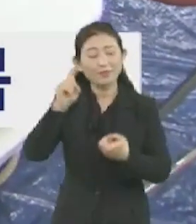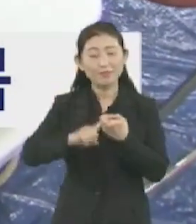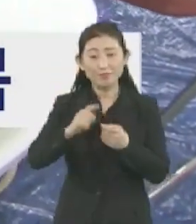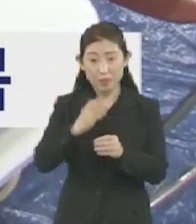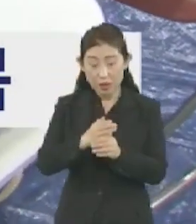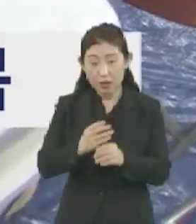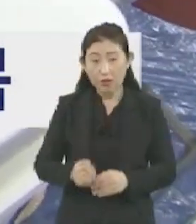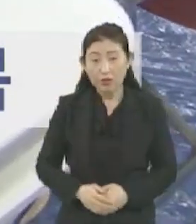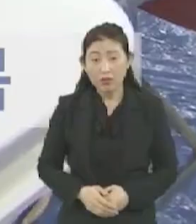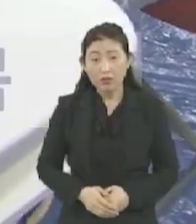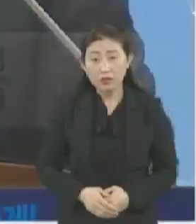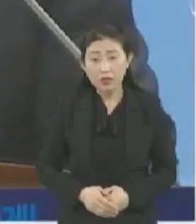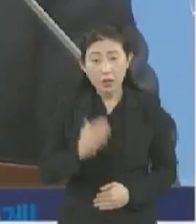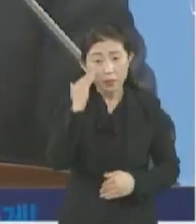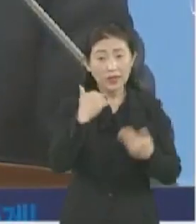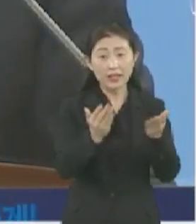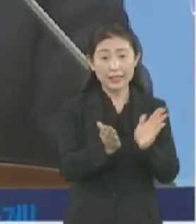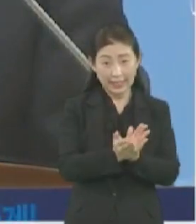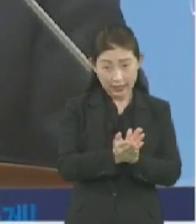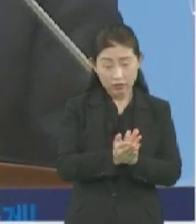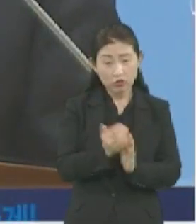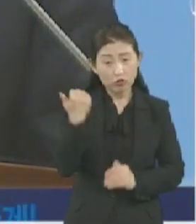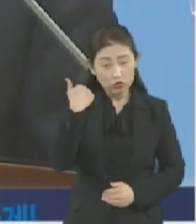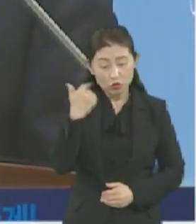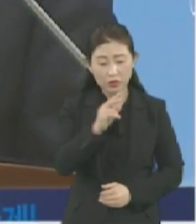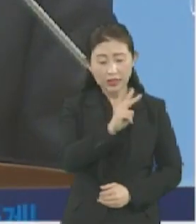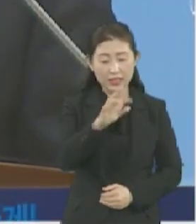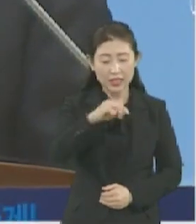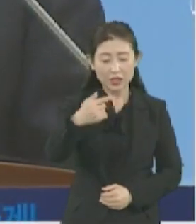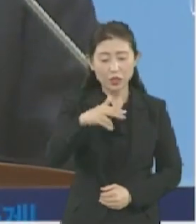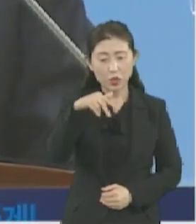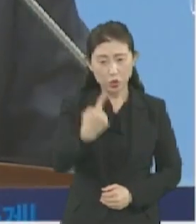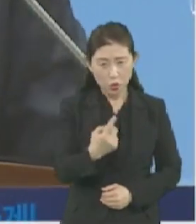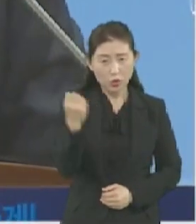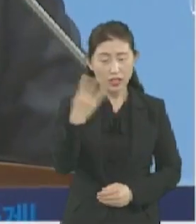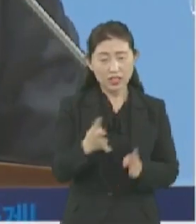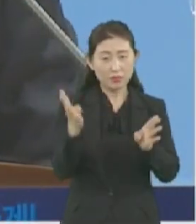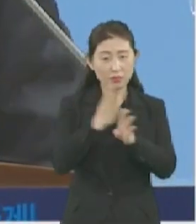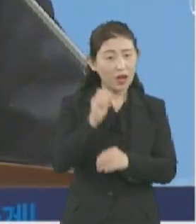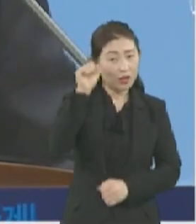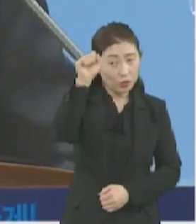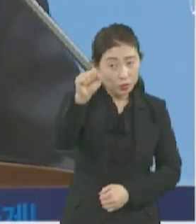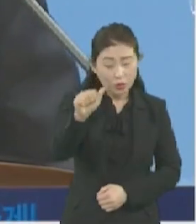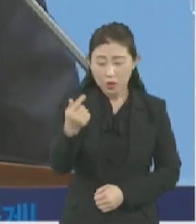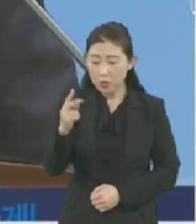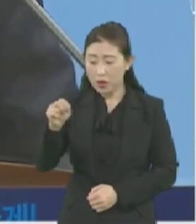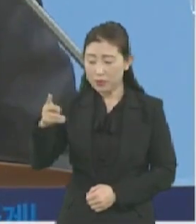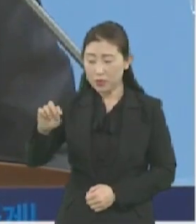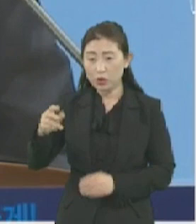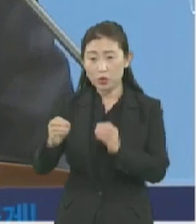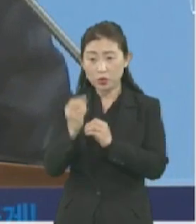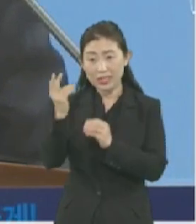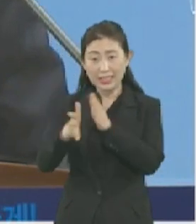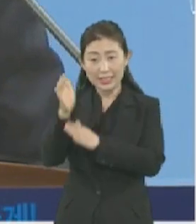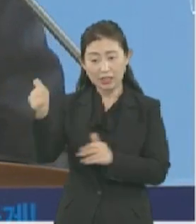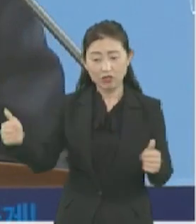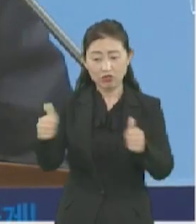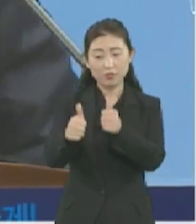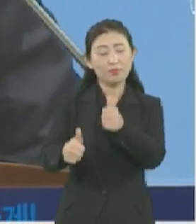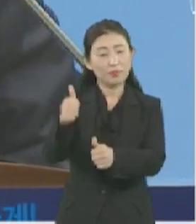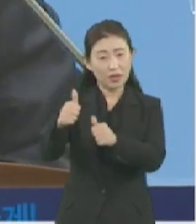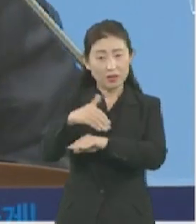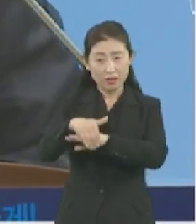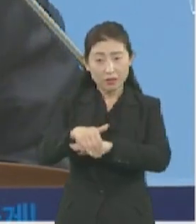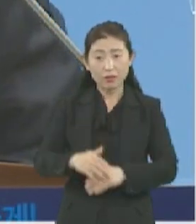있습니다 더불어 민주당은 예상대로 현 양승조 지사가 재선에 나서 황명선 전 논산시장 과 경선을